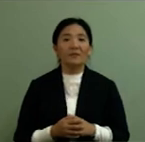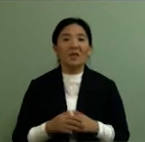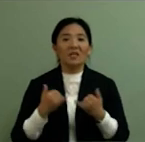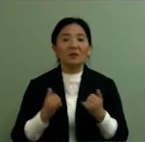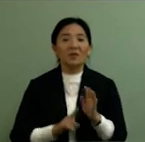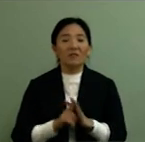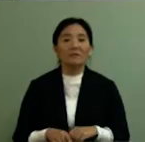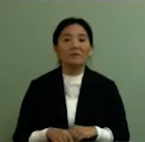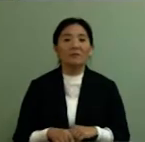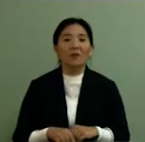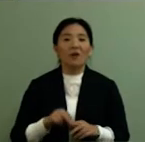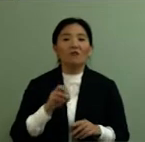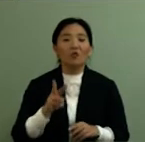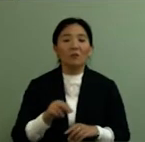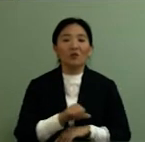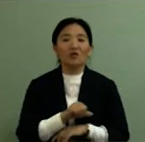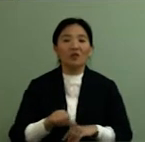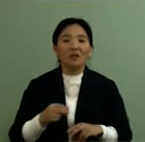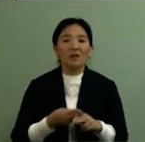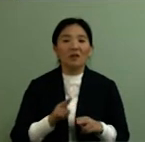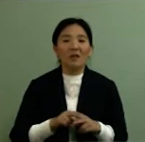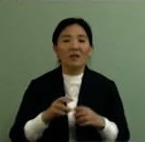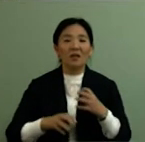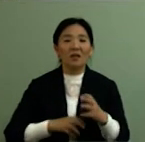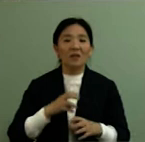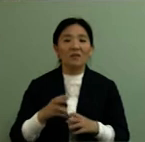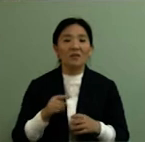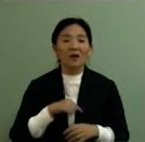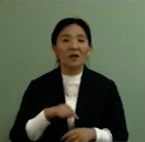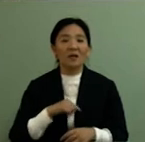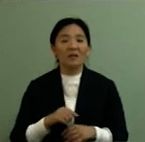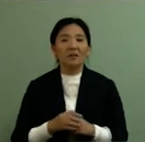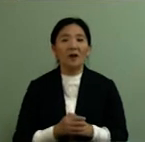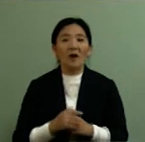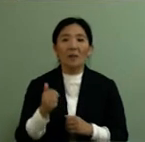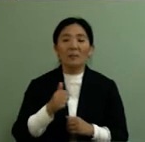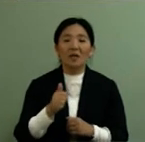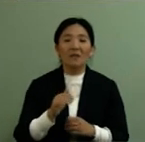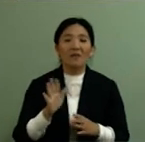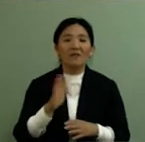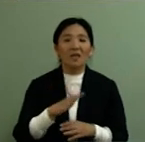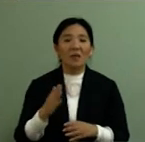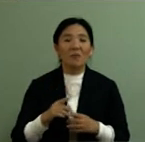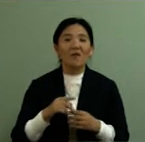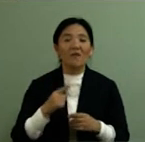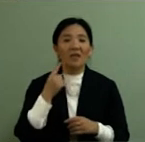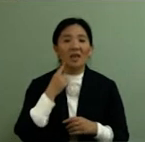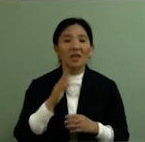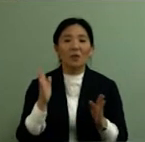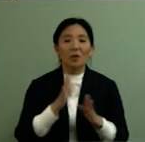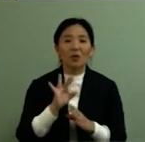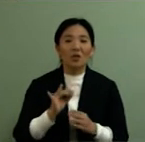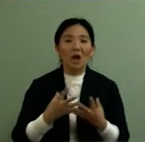Теперь давайте посмотрим, в чем черты этого географического характера. Во-первых, взаимовлияние природных